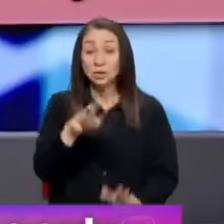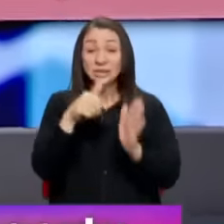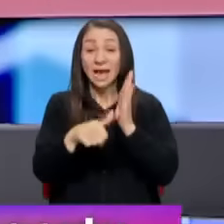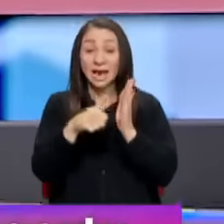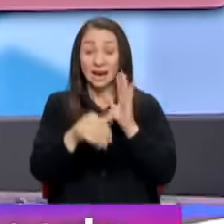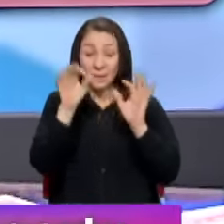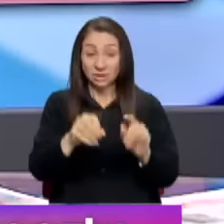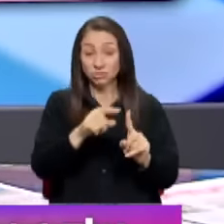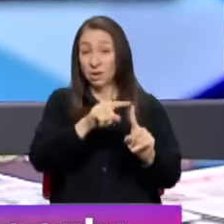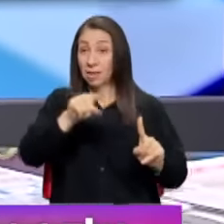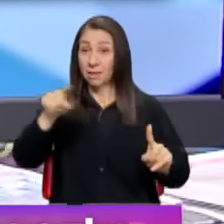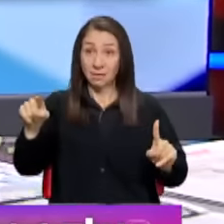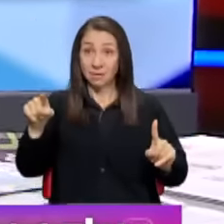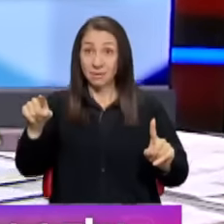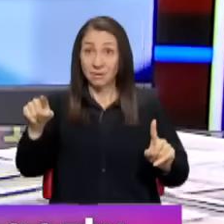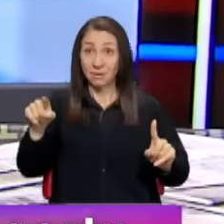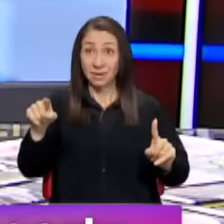tarihi itibariyle